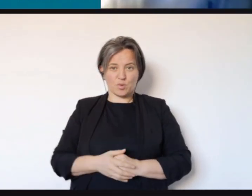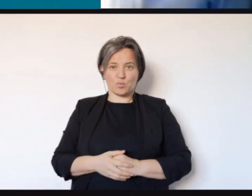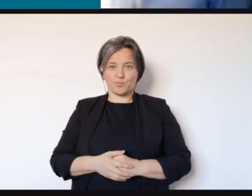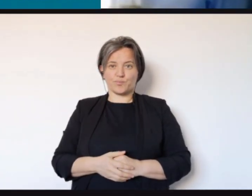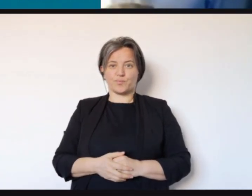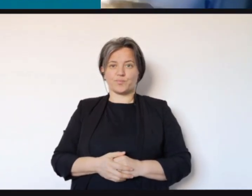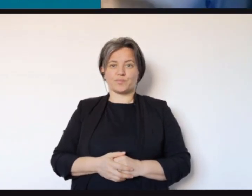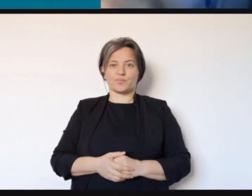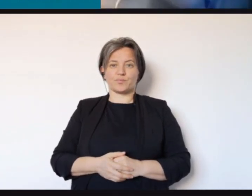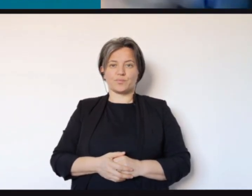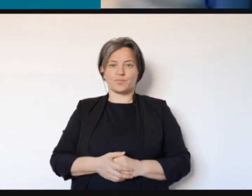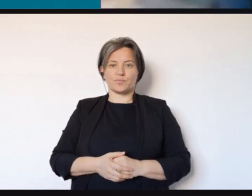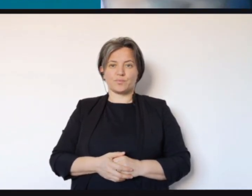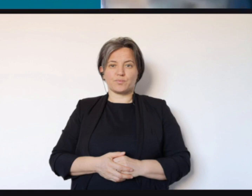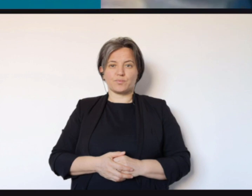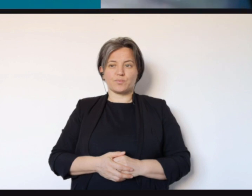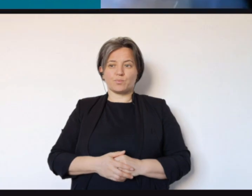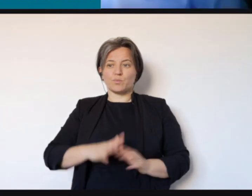Ad esempio,